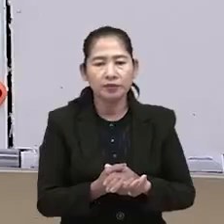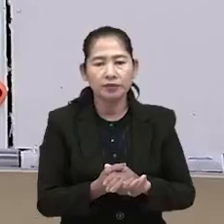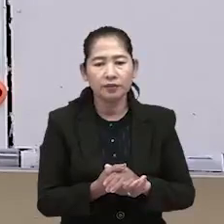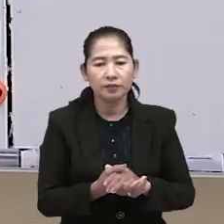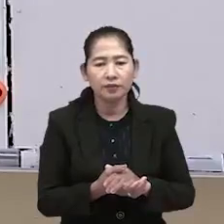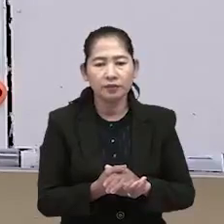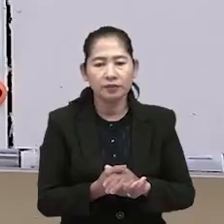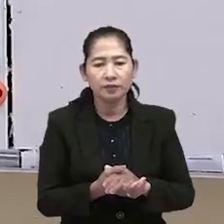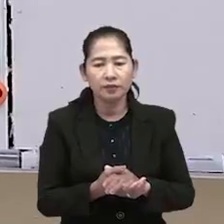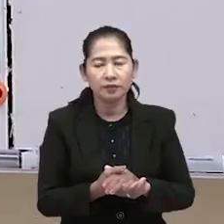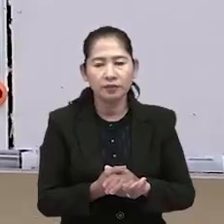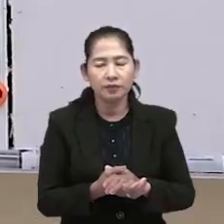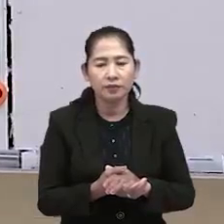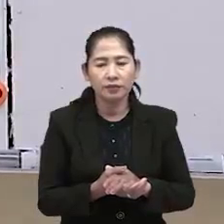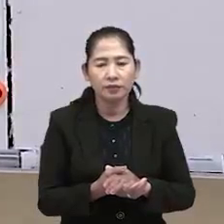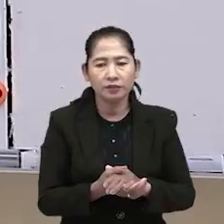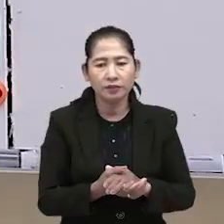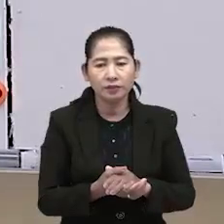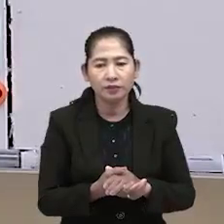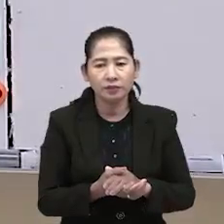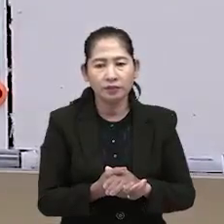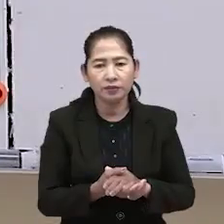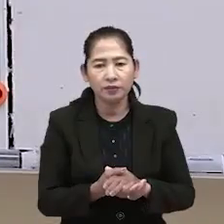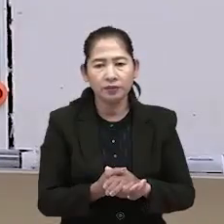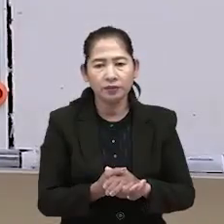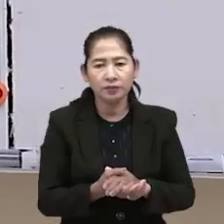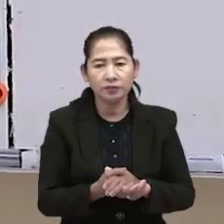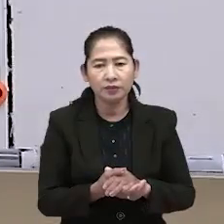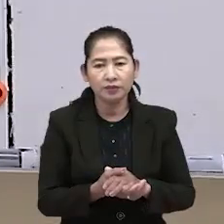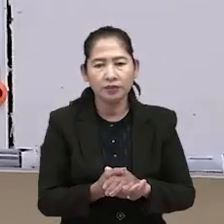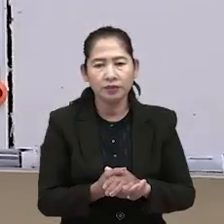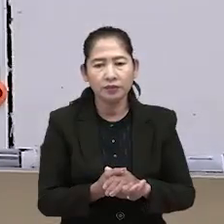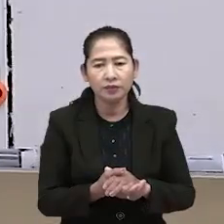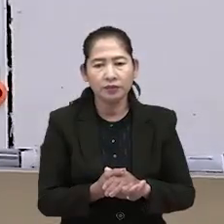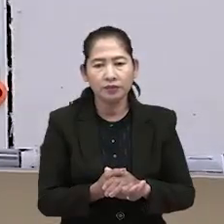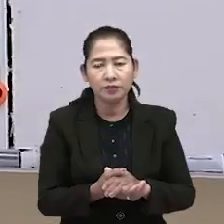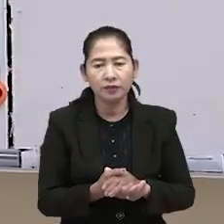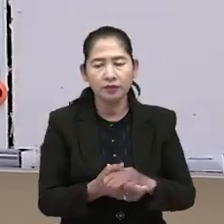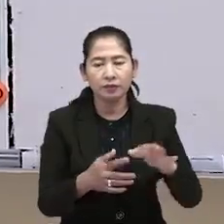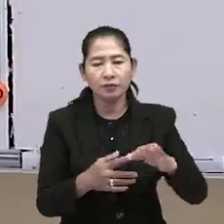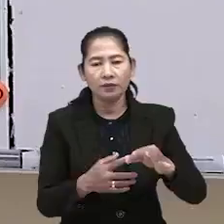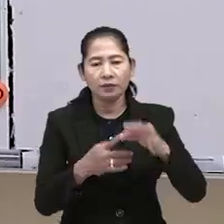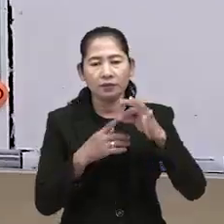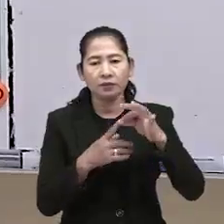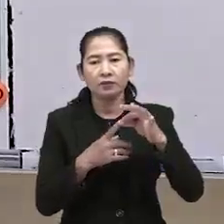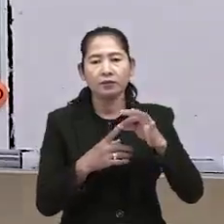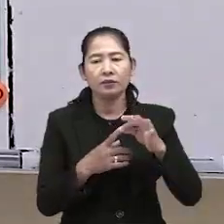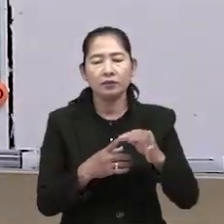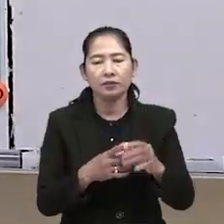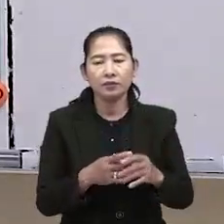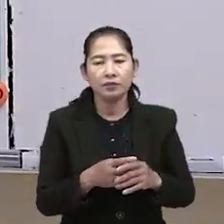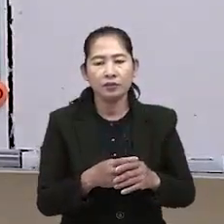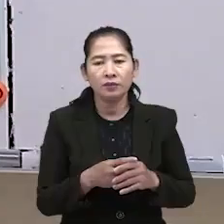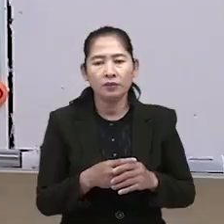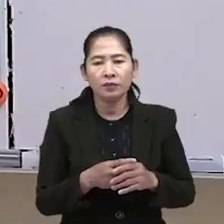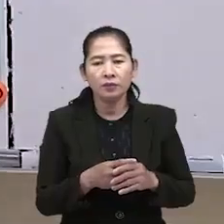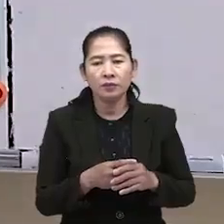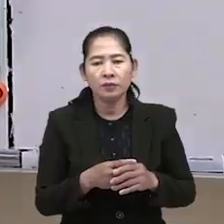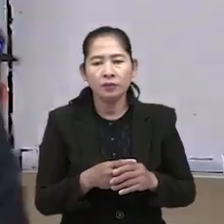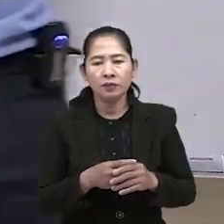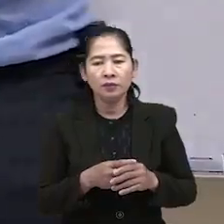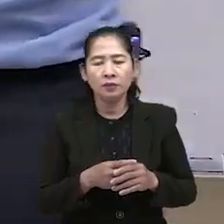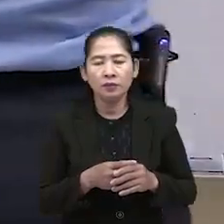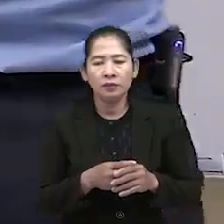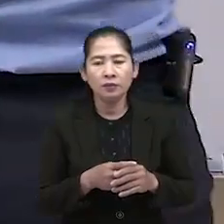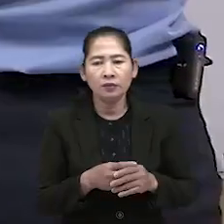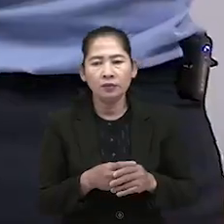យោជន៍ចាផលប្រយោជន៍ចឹងគ្រូតម្នាក់តែម្ដងទៅកុំឲ្យច្រឡំគ្នាជាមួយនឹ